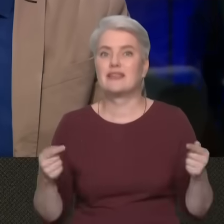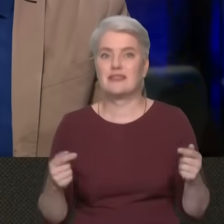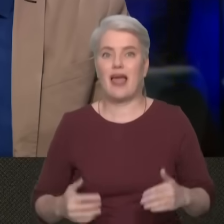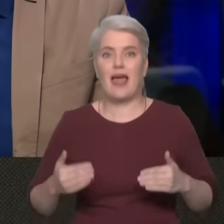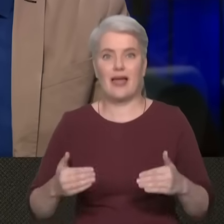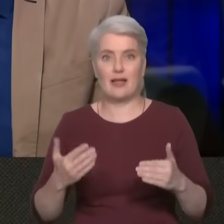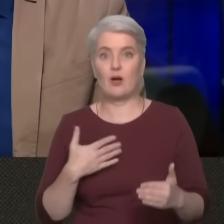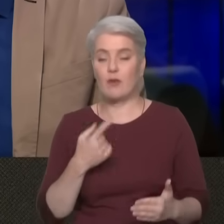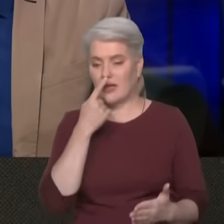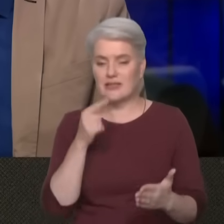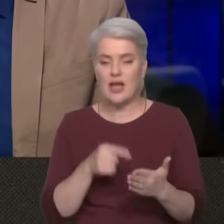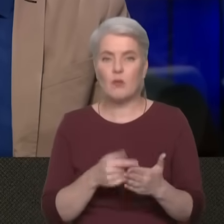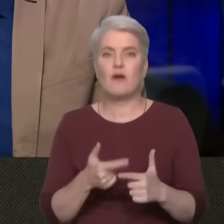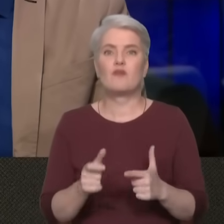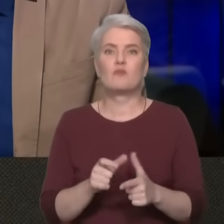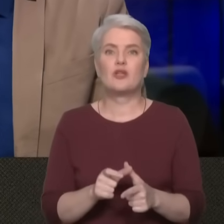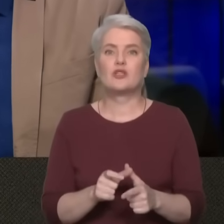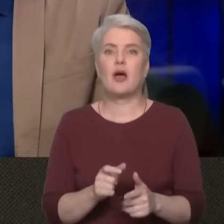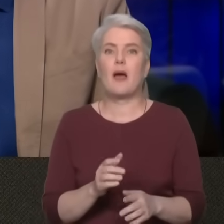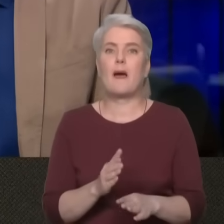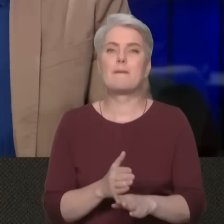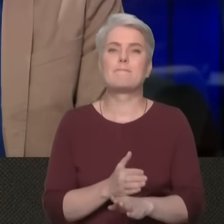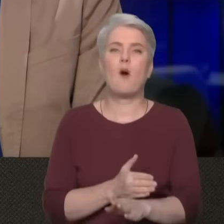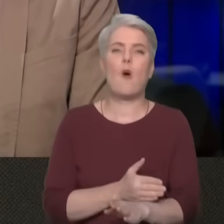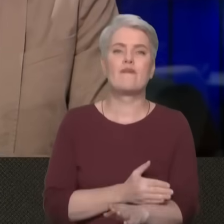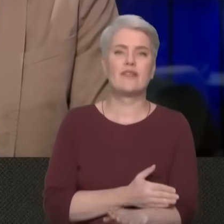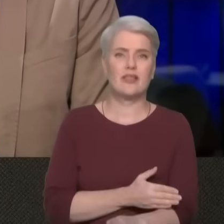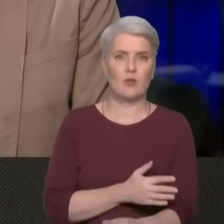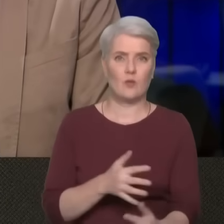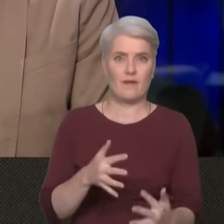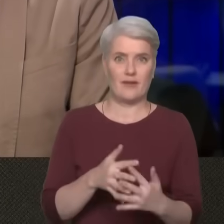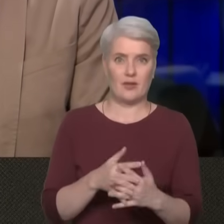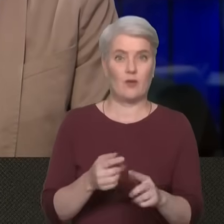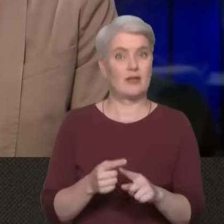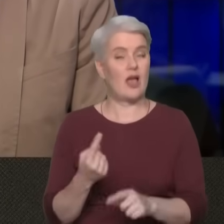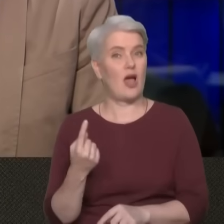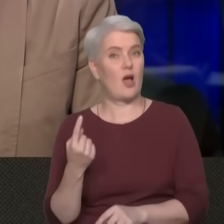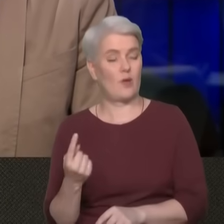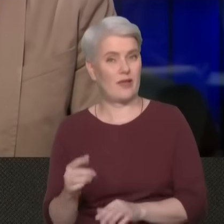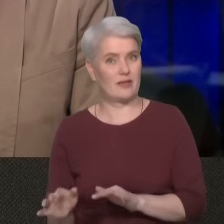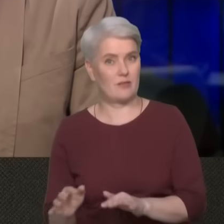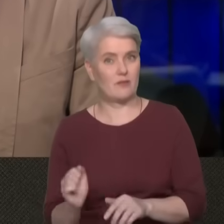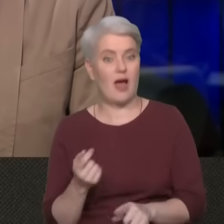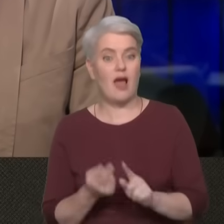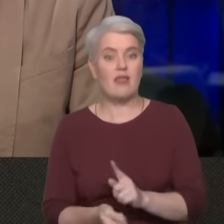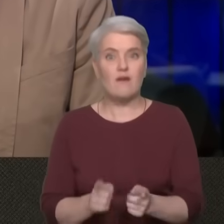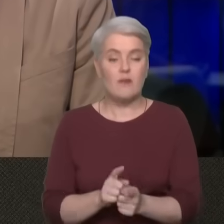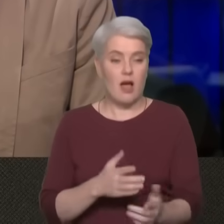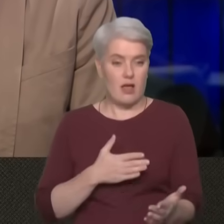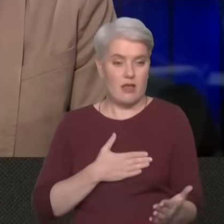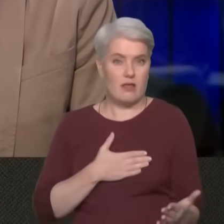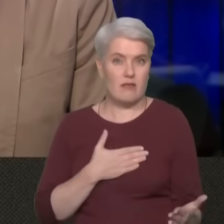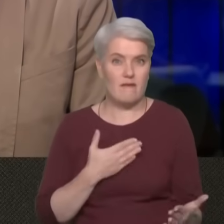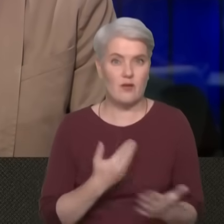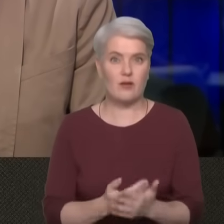заходимо в якусь більш повільну війну, я так делікатно скажу, більш повільну війну, це одна справа. Якщо навпаки буде